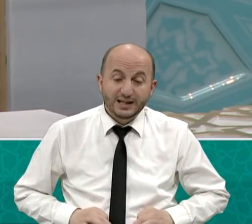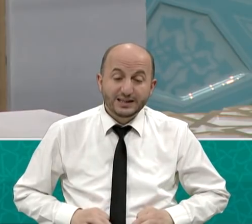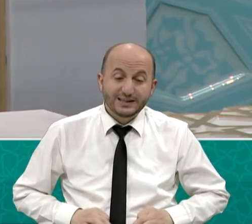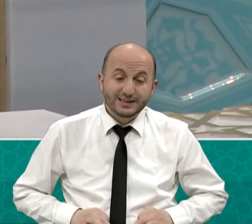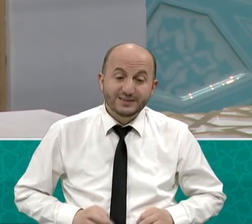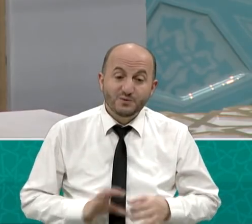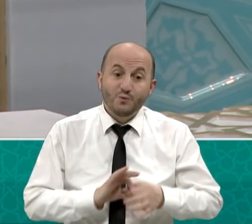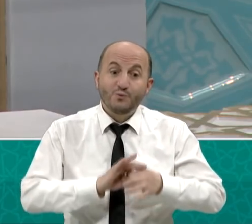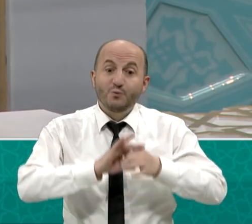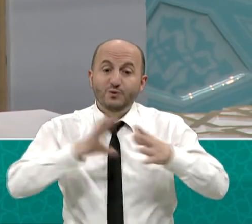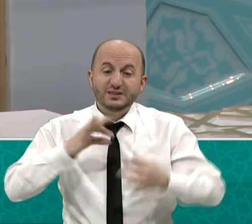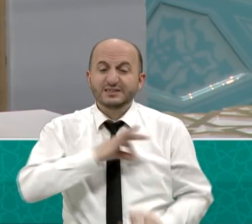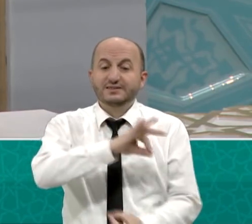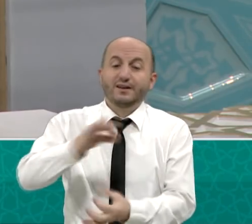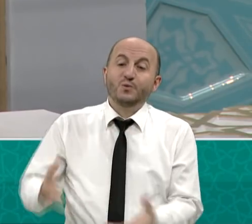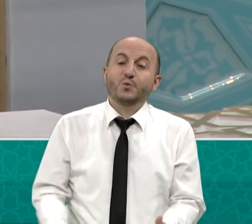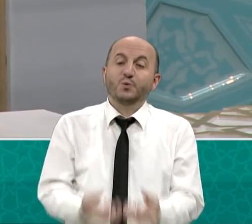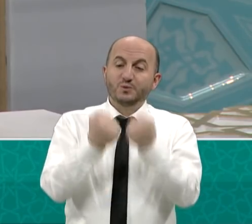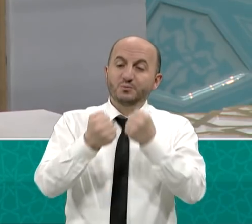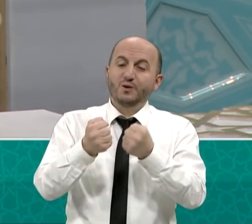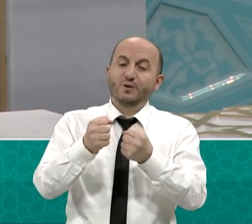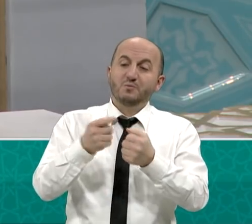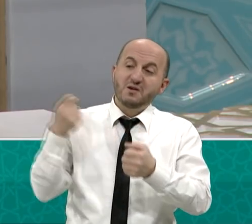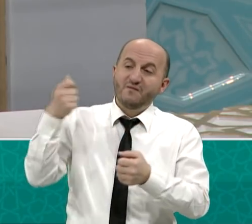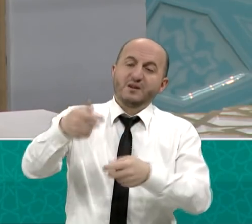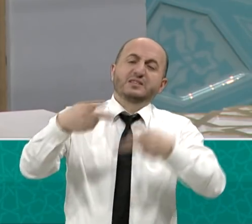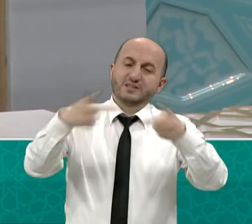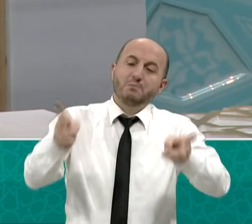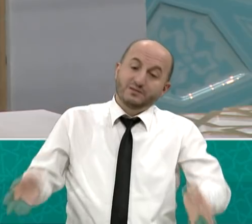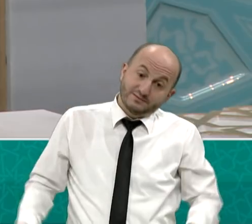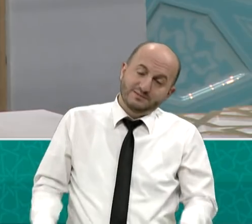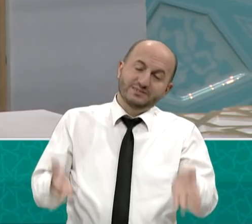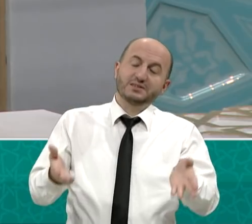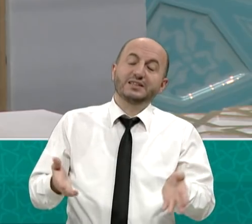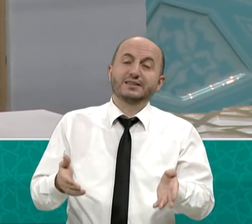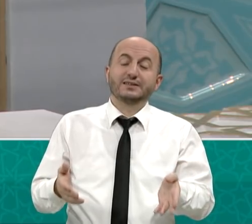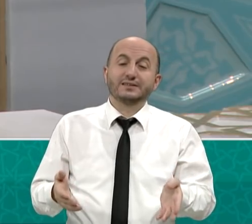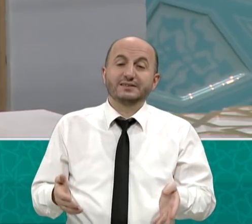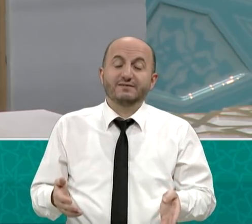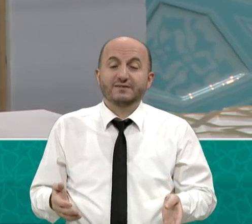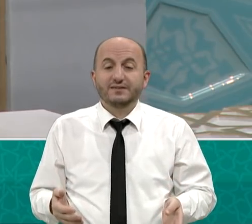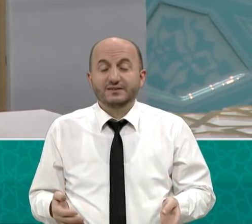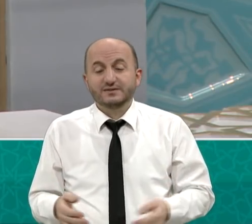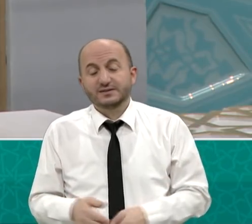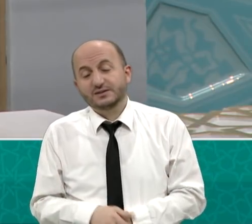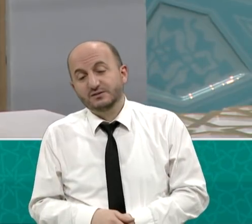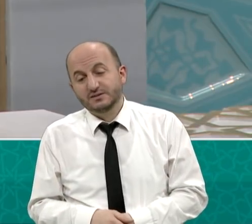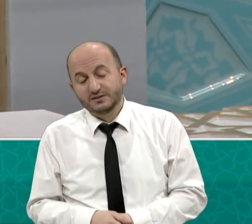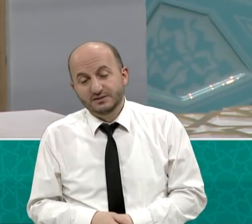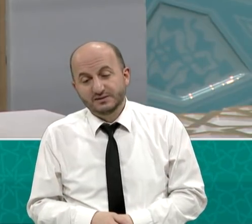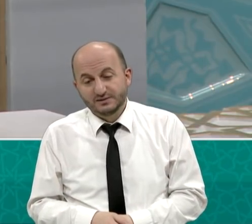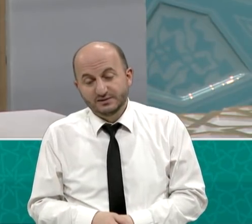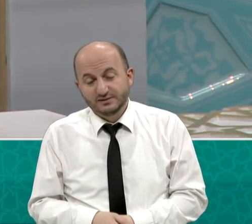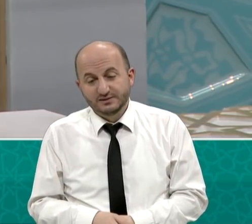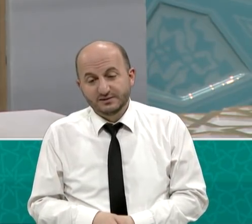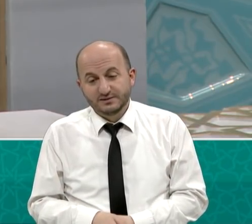insanları kurtarmaktır. Yani onu hürriyetine kavuşturma çabası içerisinde olmaktır. Ya da ev it'amun fi yevmin zî